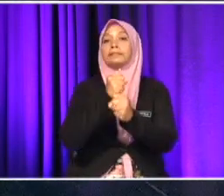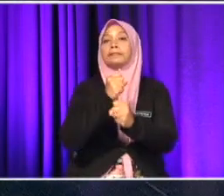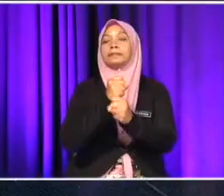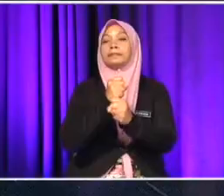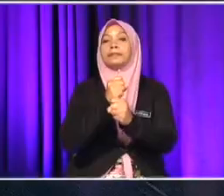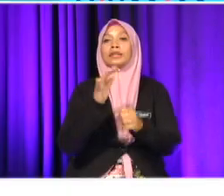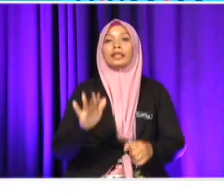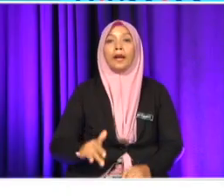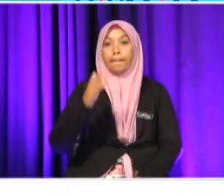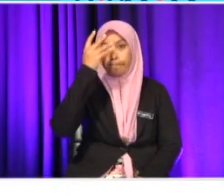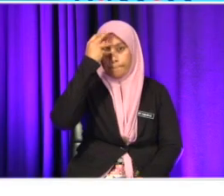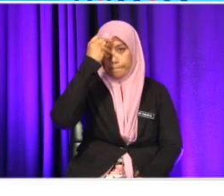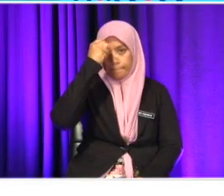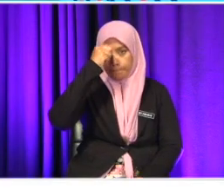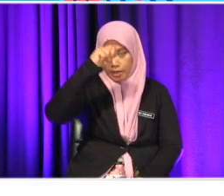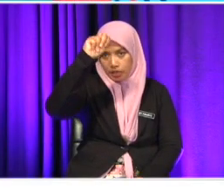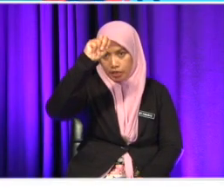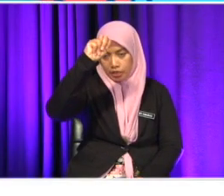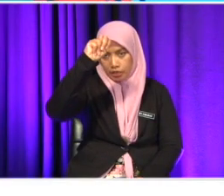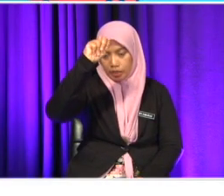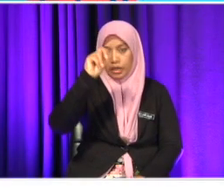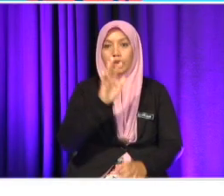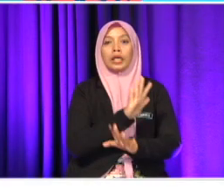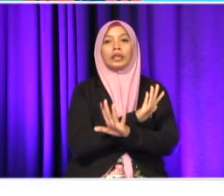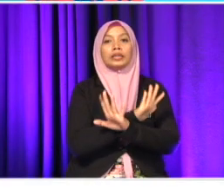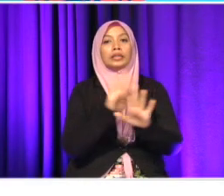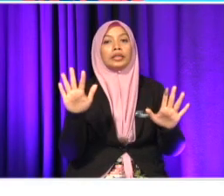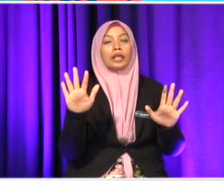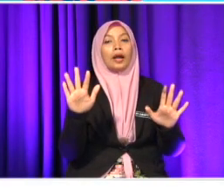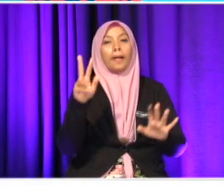tidak Mahi separuh Mahe Oke